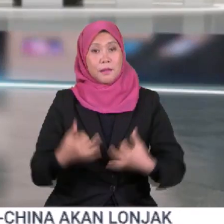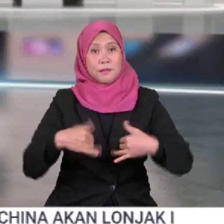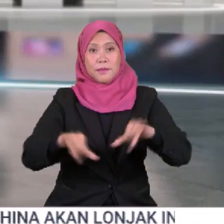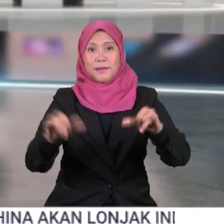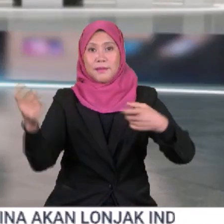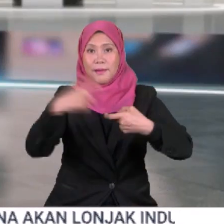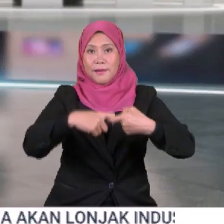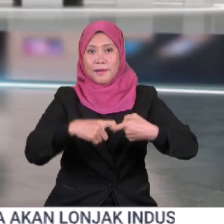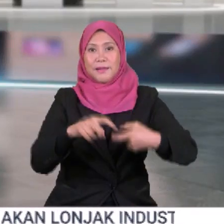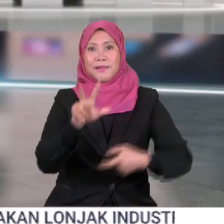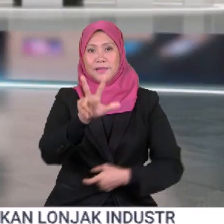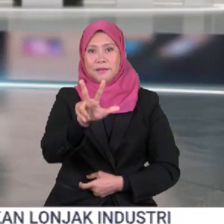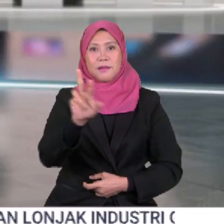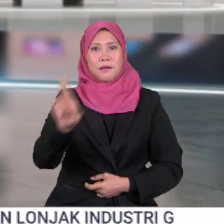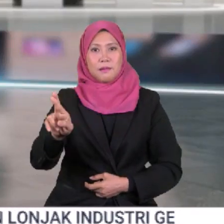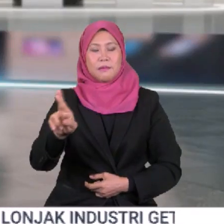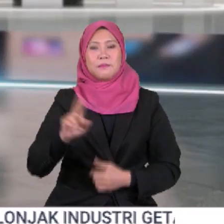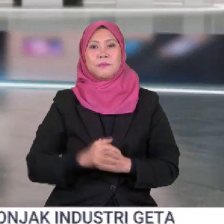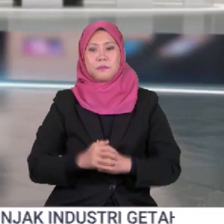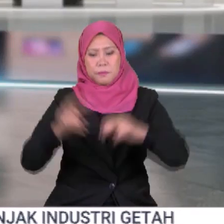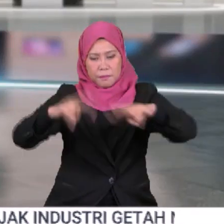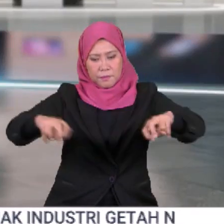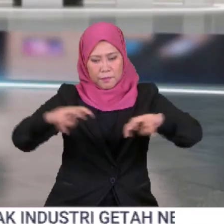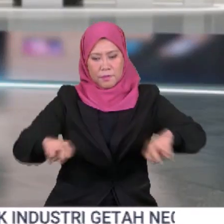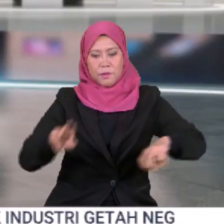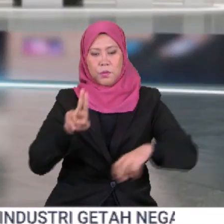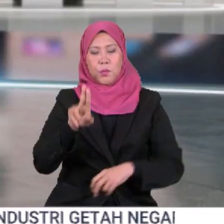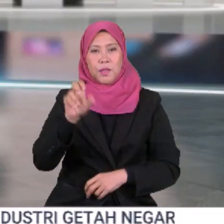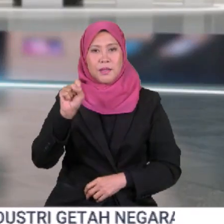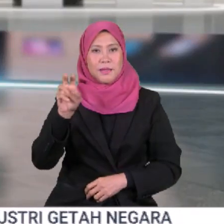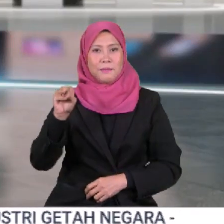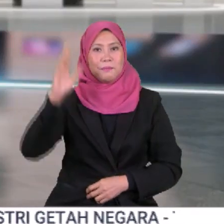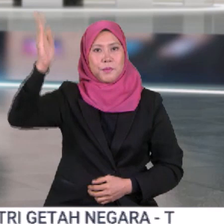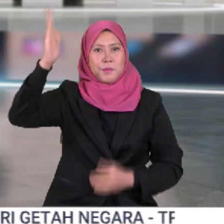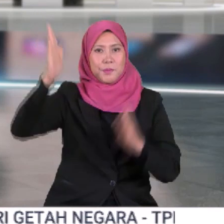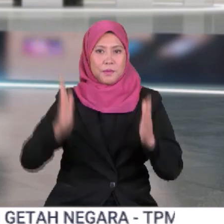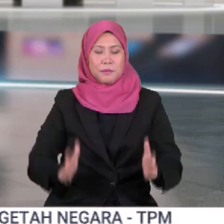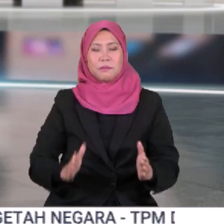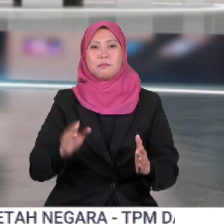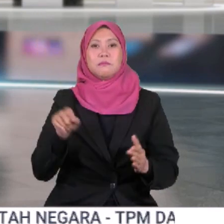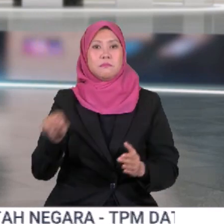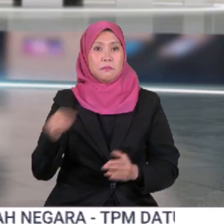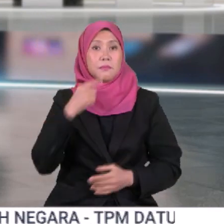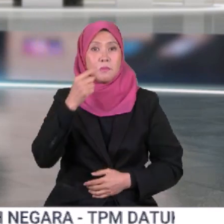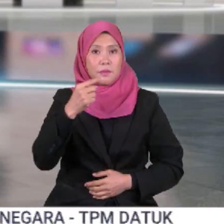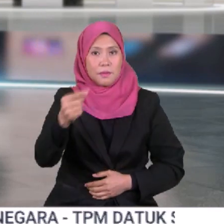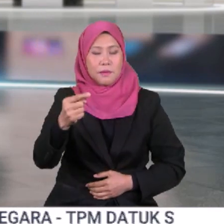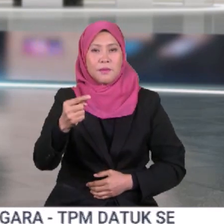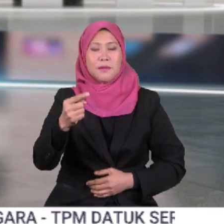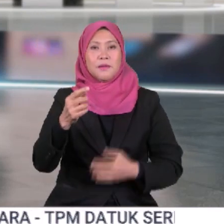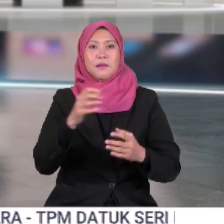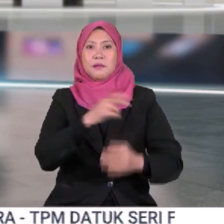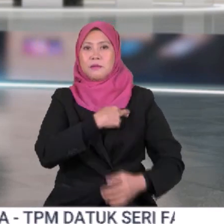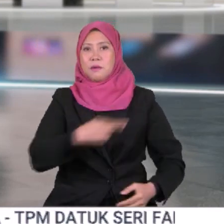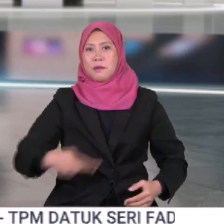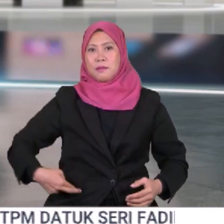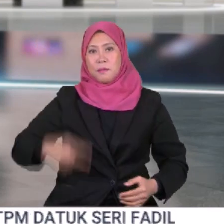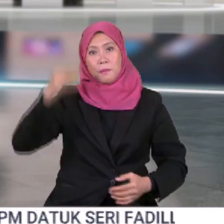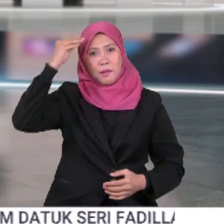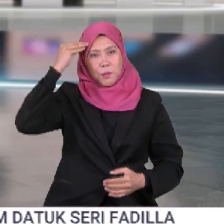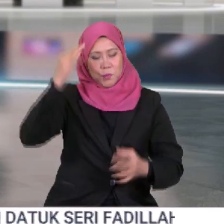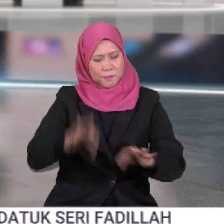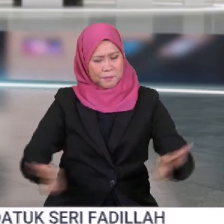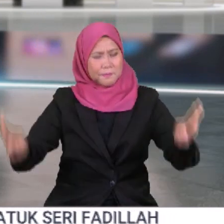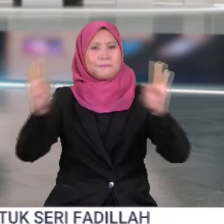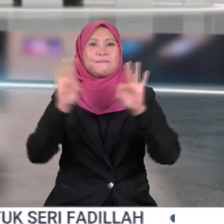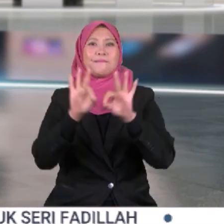Masih mengenai isu 3R, penganalisis USM Profesor Datuk Dr. Siva Murugan Pandian berkata, kedudukan Raja-Raja Melayu